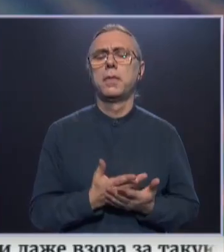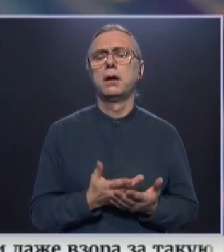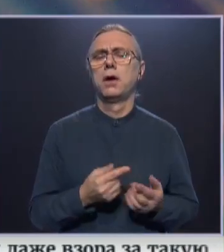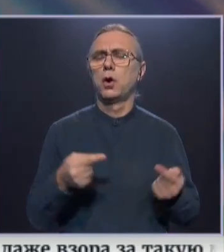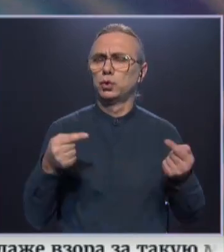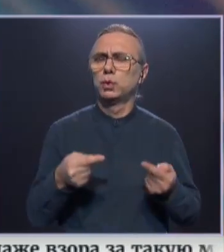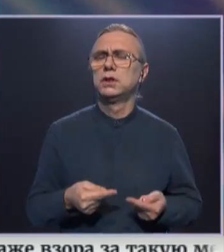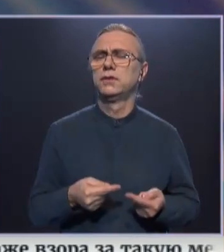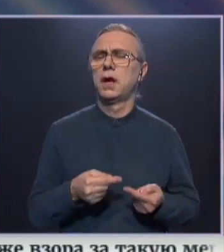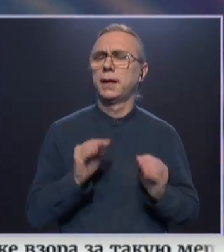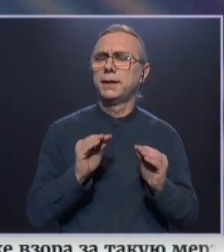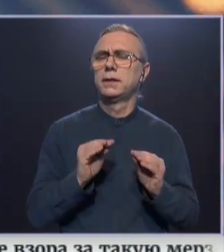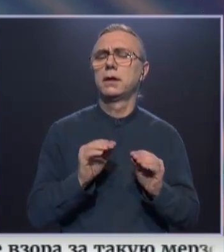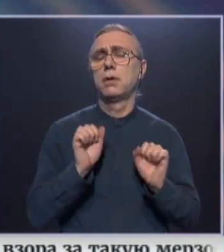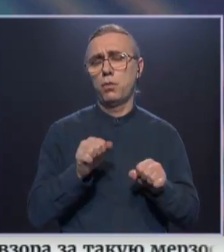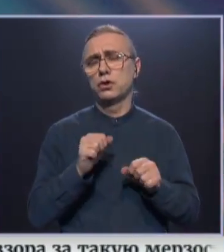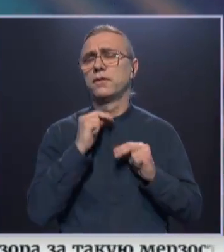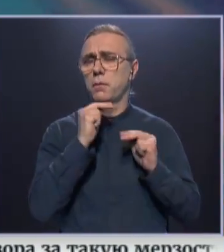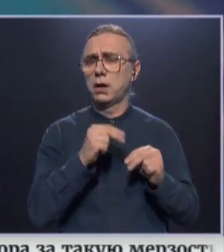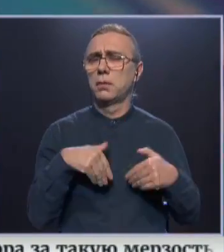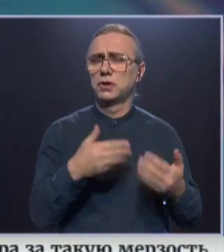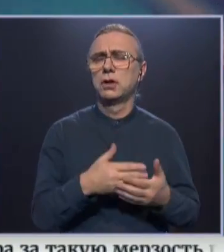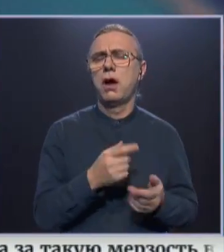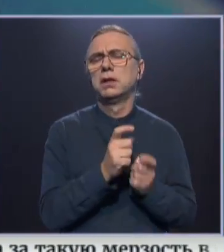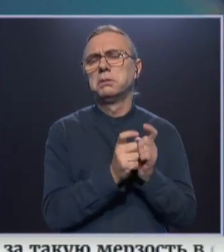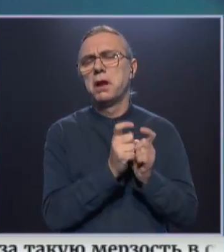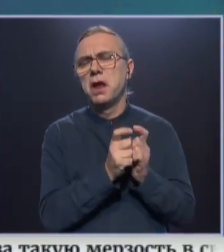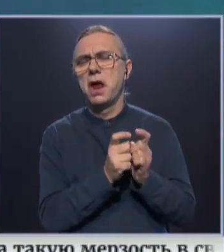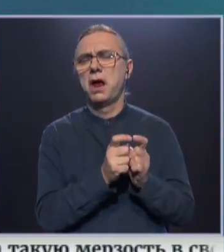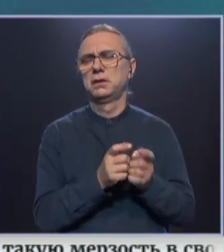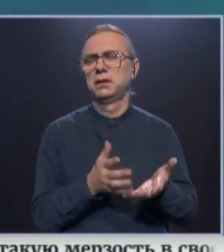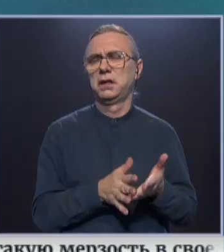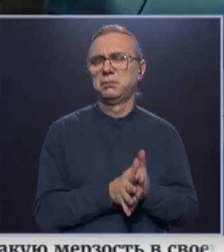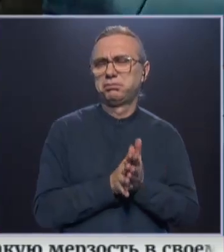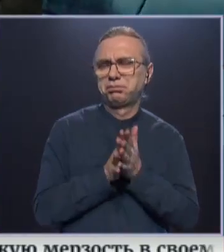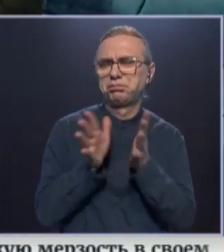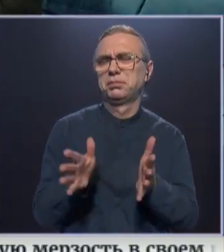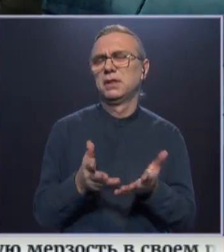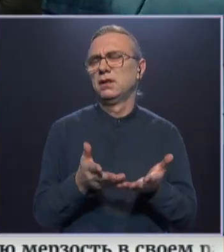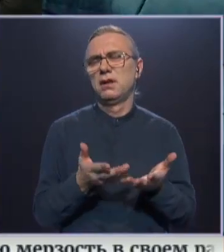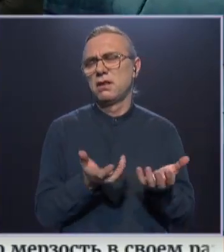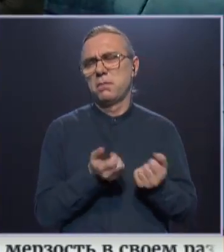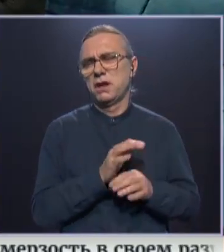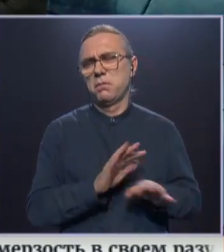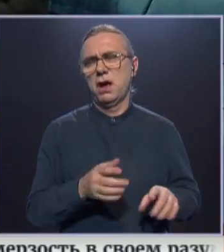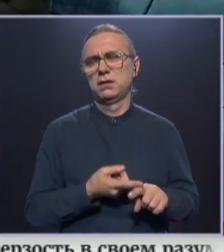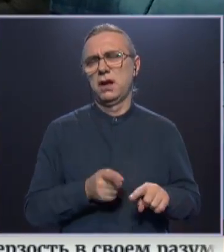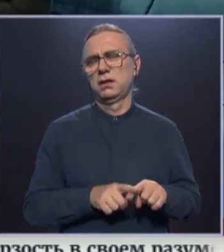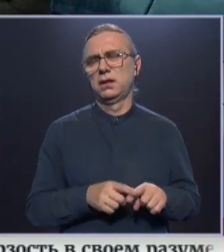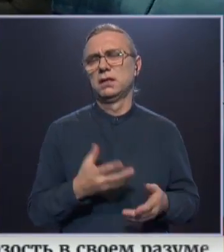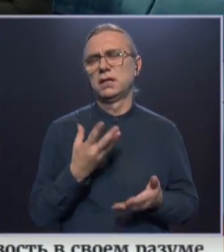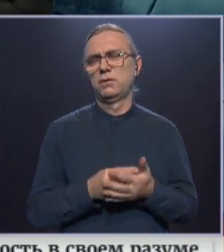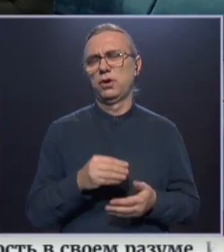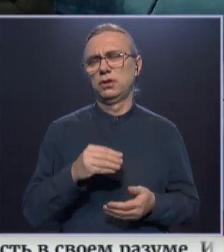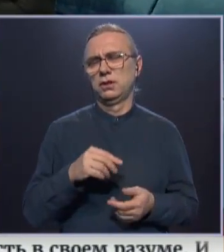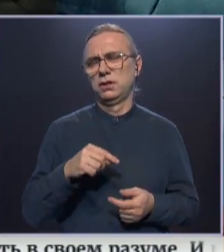обращать внимание, а на ненависть, злопыхание, какие-то сплетни, там, просто не принимать это все на свой счет. Это